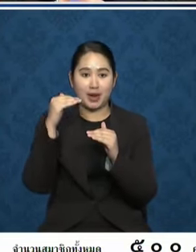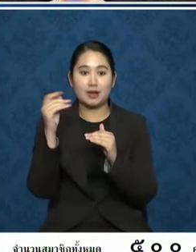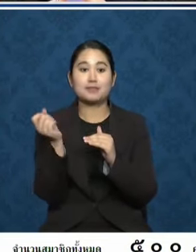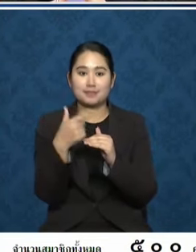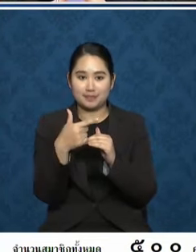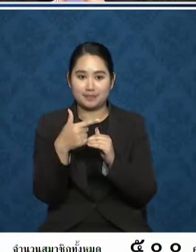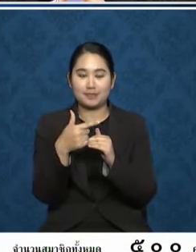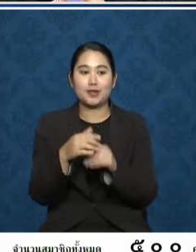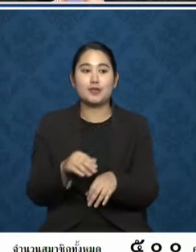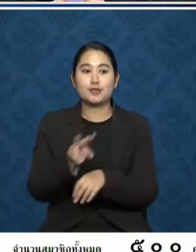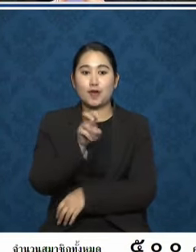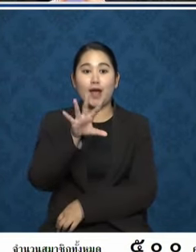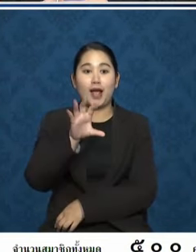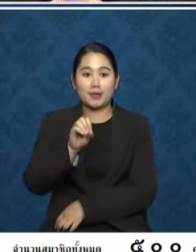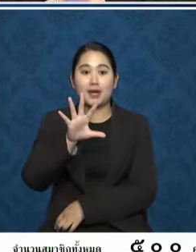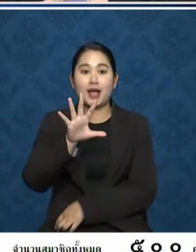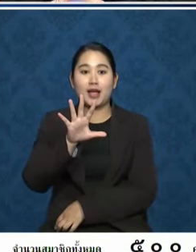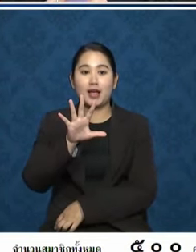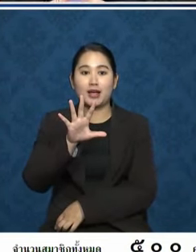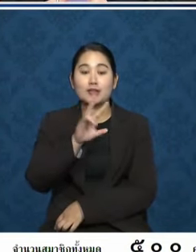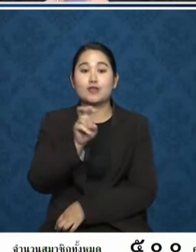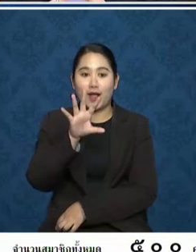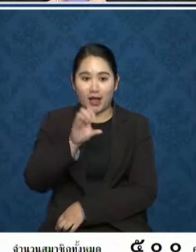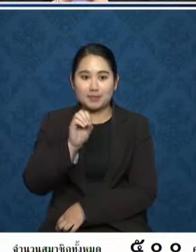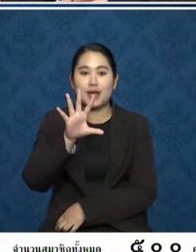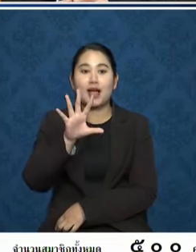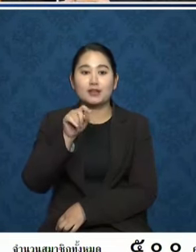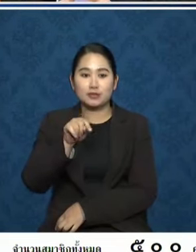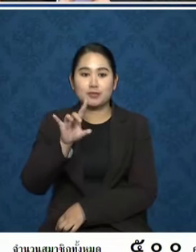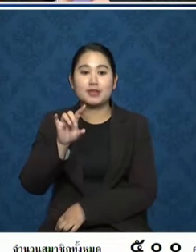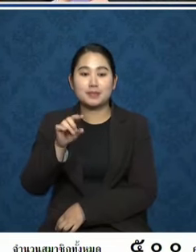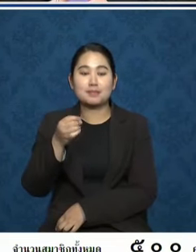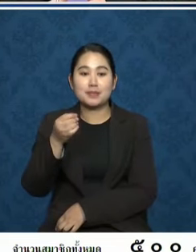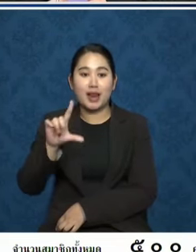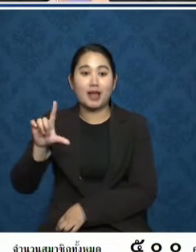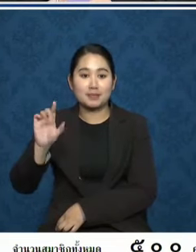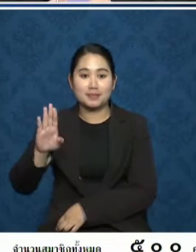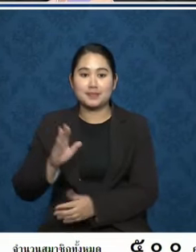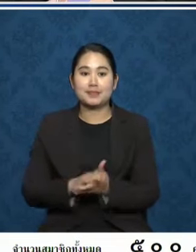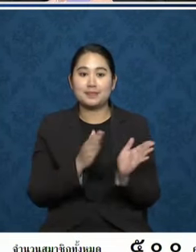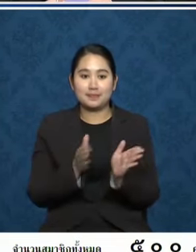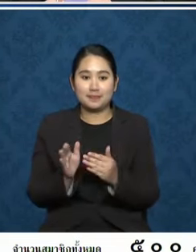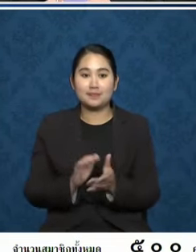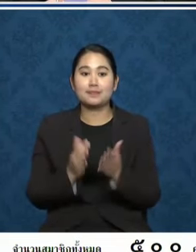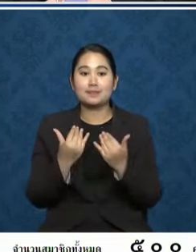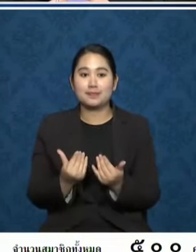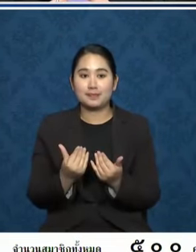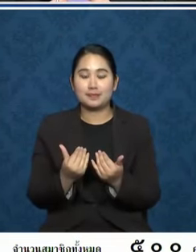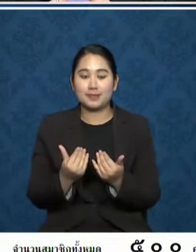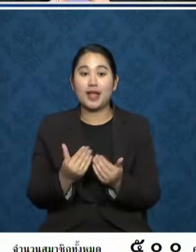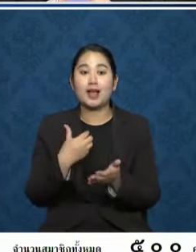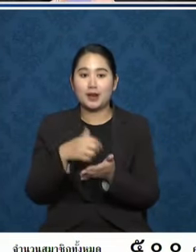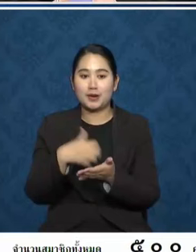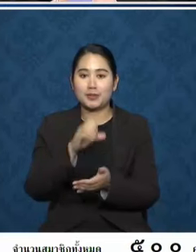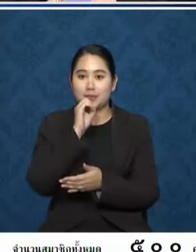ล้านบาทในส่นนี้มีสตาไ้นิ